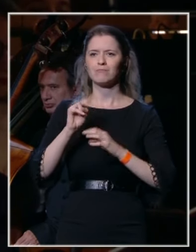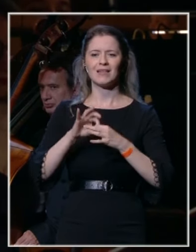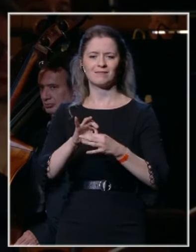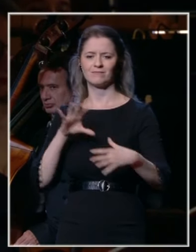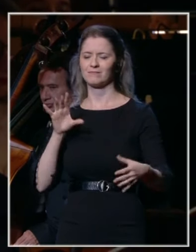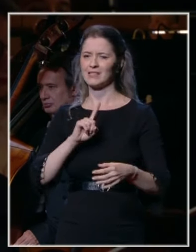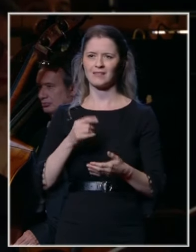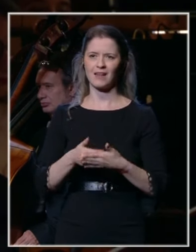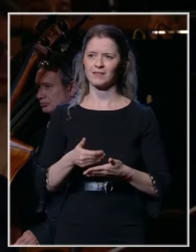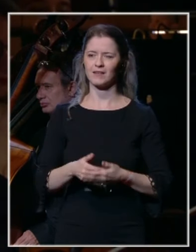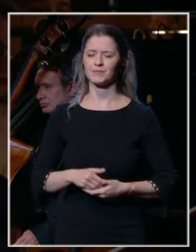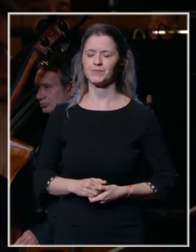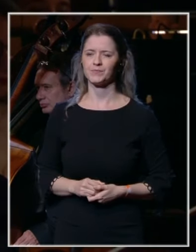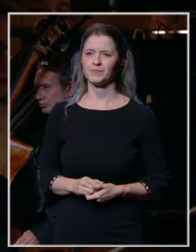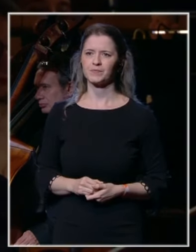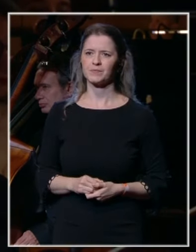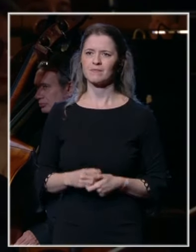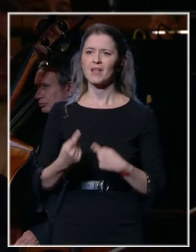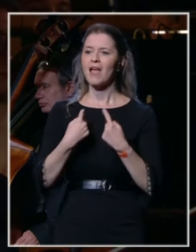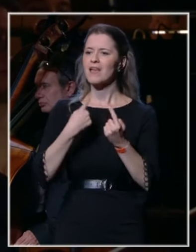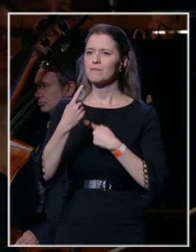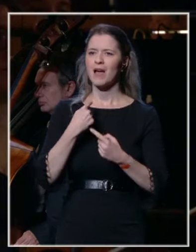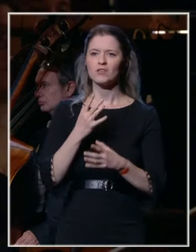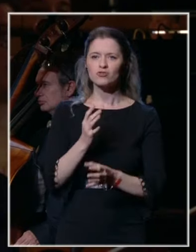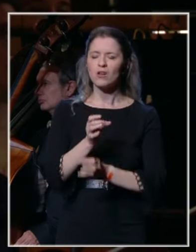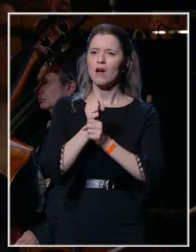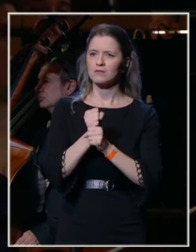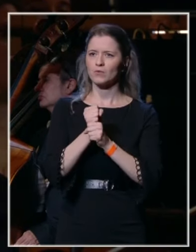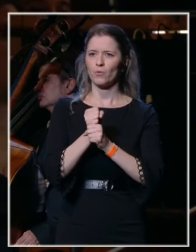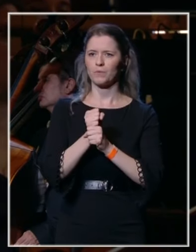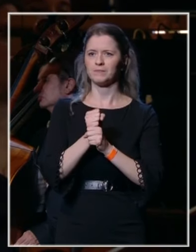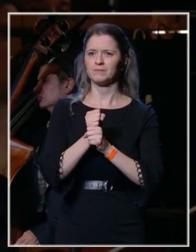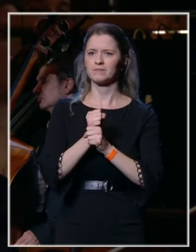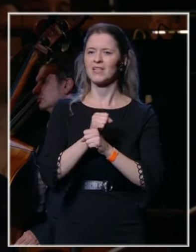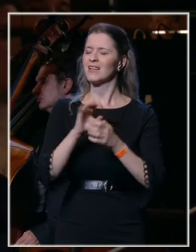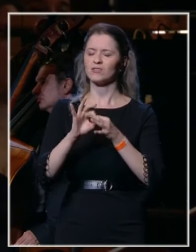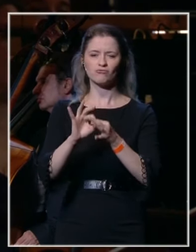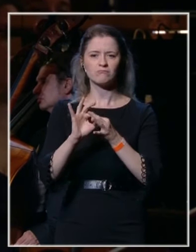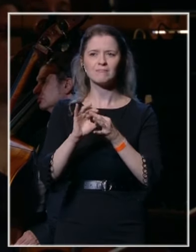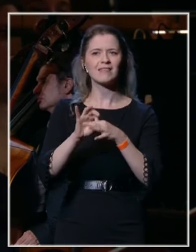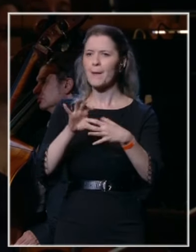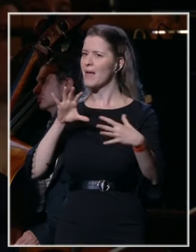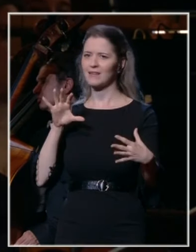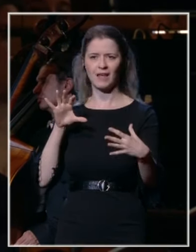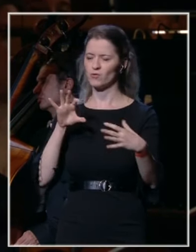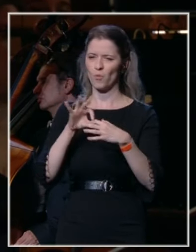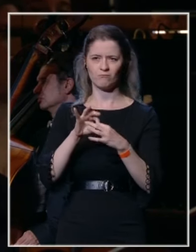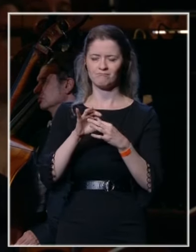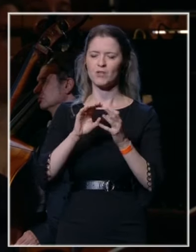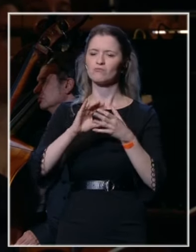választani. Egymást tartó és el nem engedő közösség